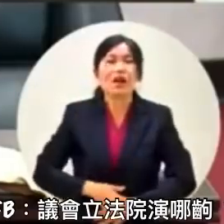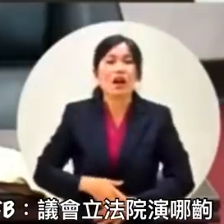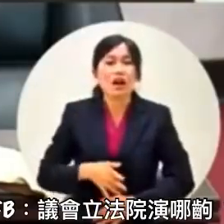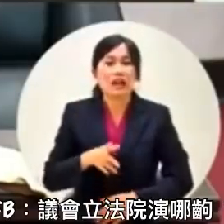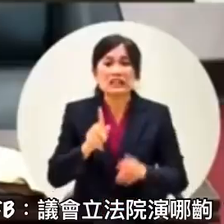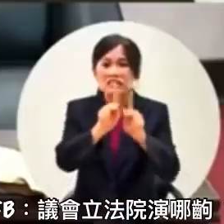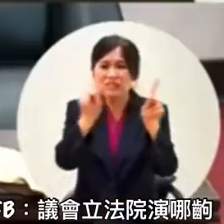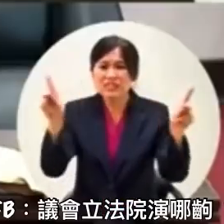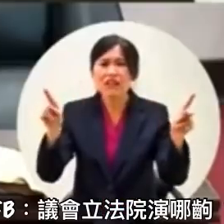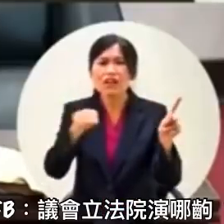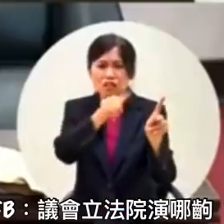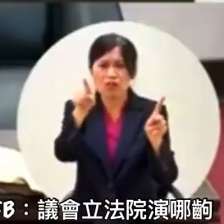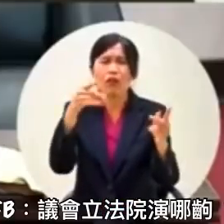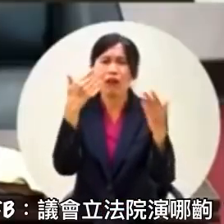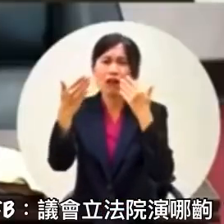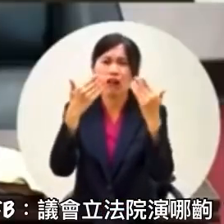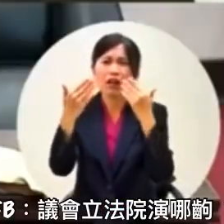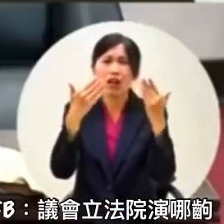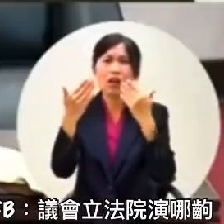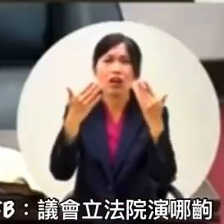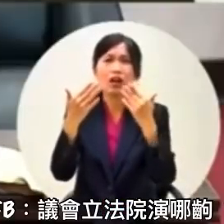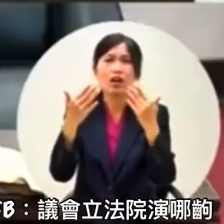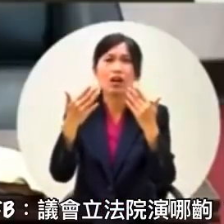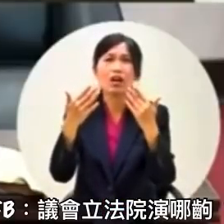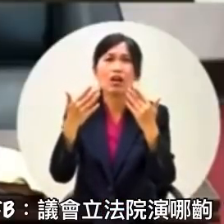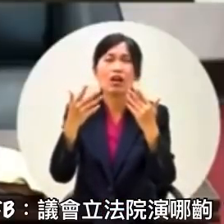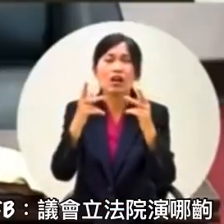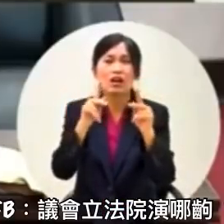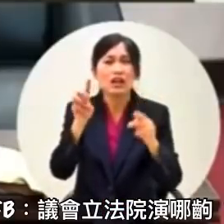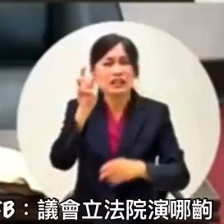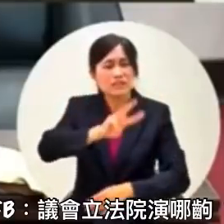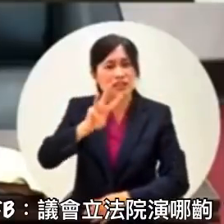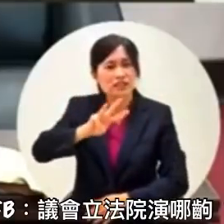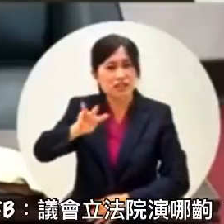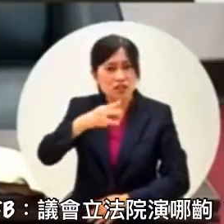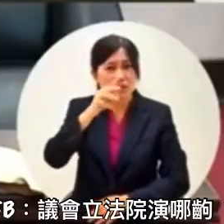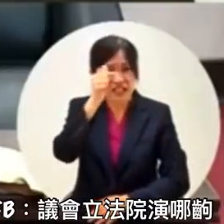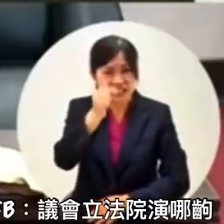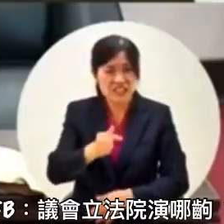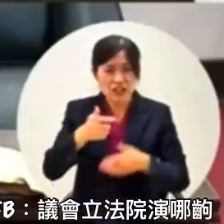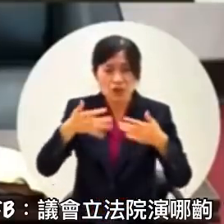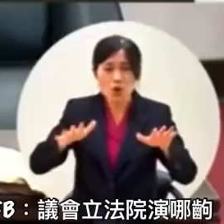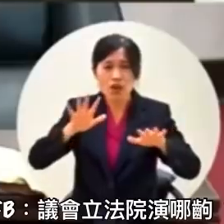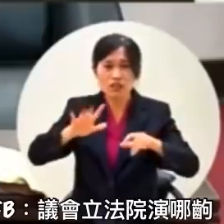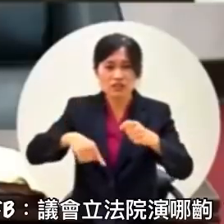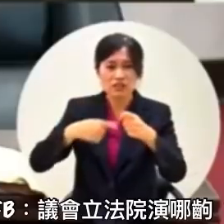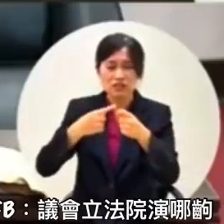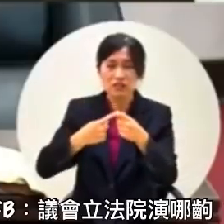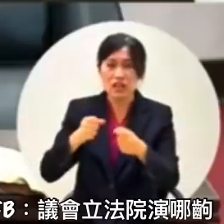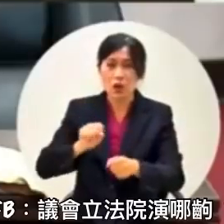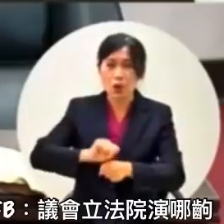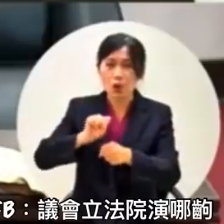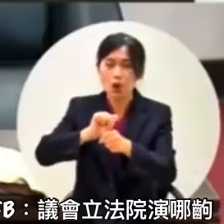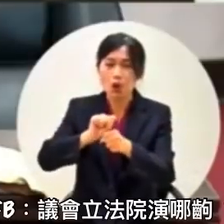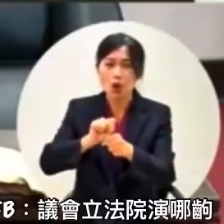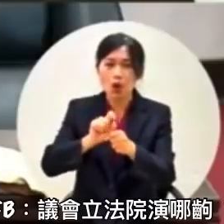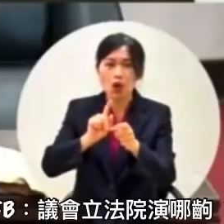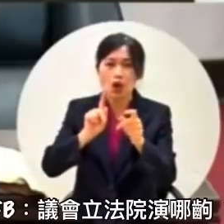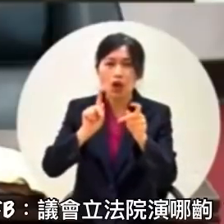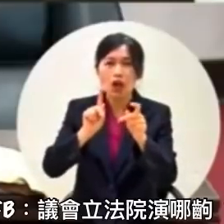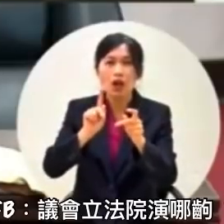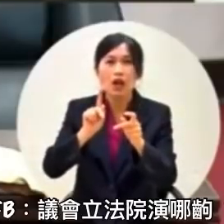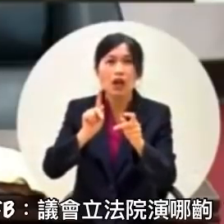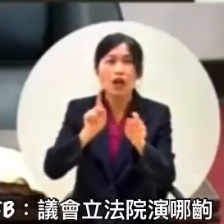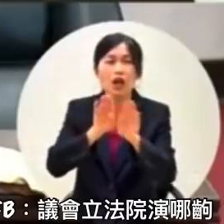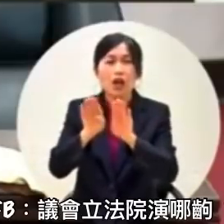友都清楚，我们现在受限非受限债务大概有3300多亿，那今年虽然增加的税收负